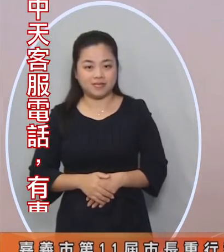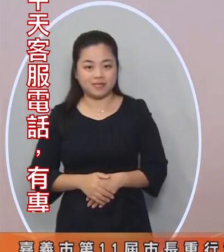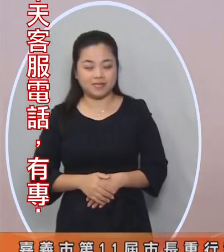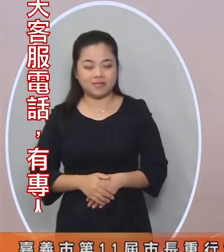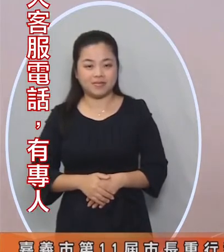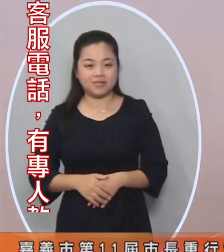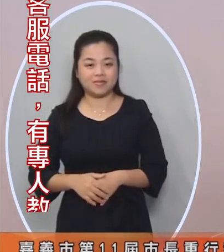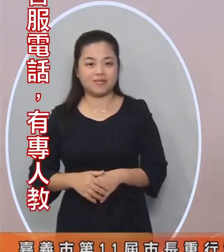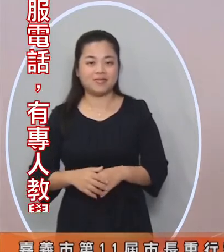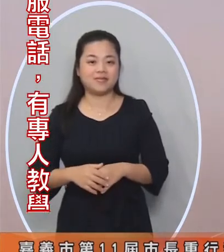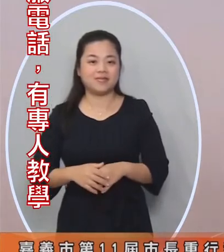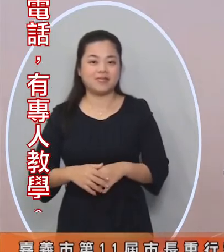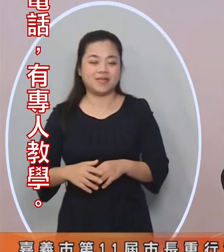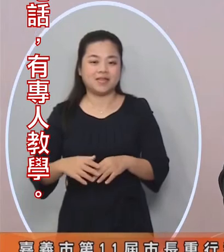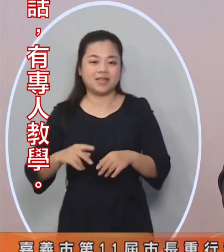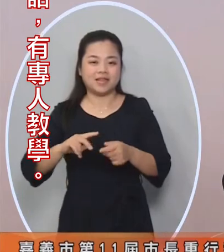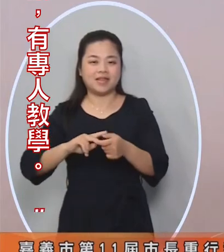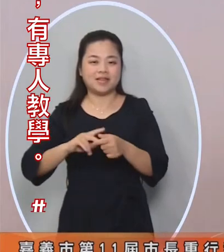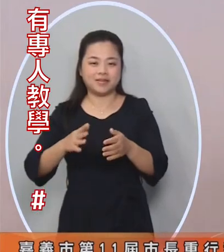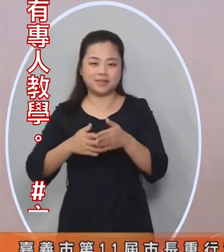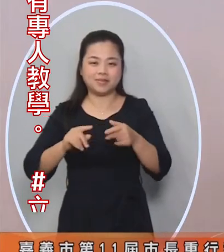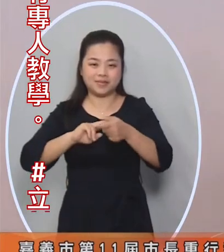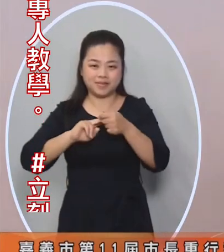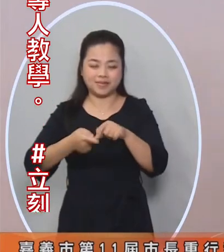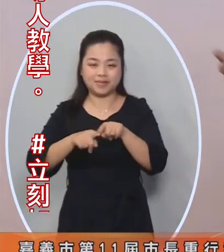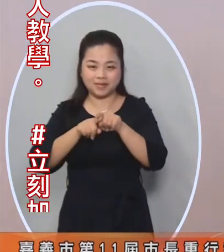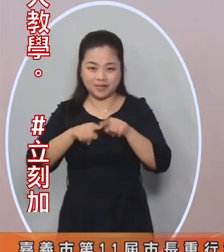军事权力平衡才和平啊。